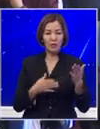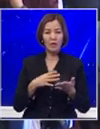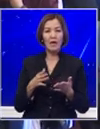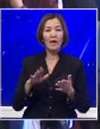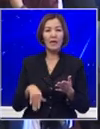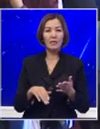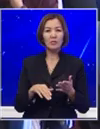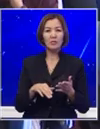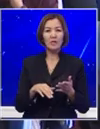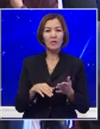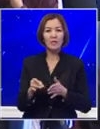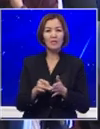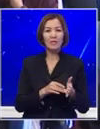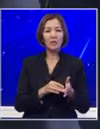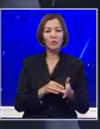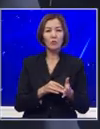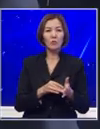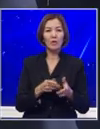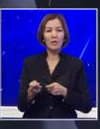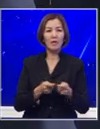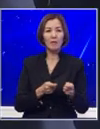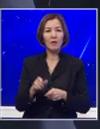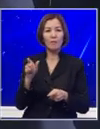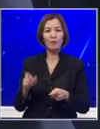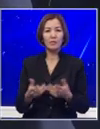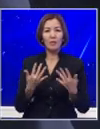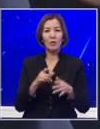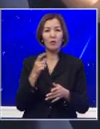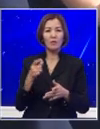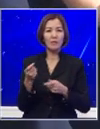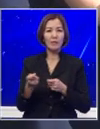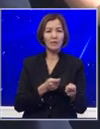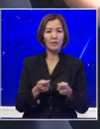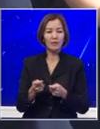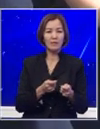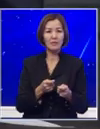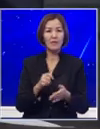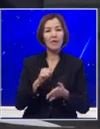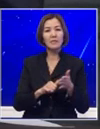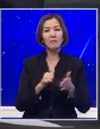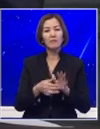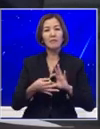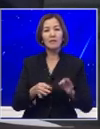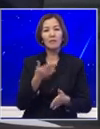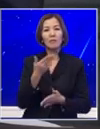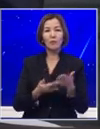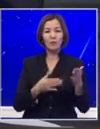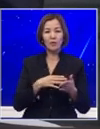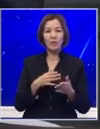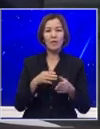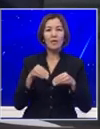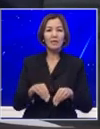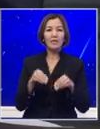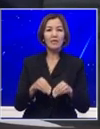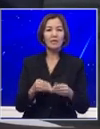сұрады. Артынша бірден округ пен аймақ басшысы ауыл шаруашылығы басқармасы өкілдерінен себеп-салдарын анықтап отырды. Егін